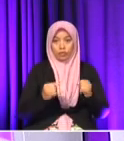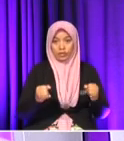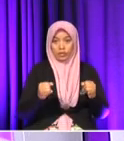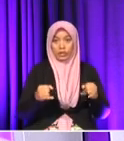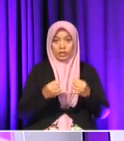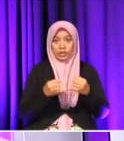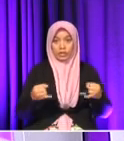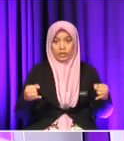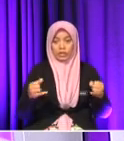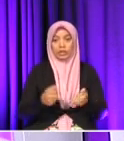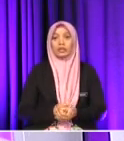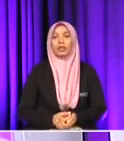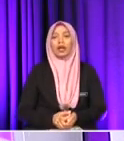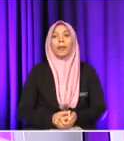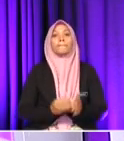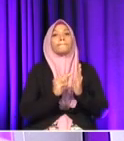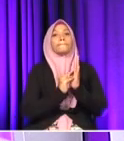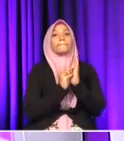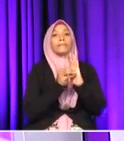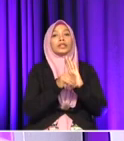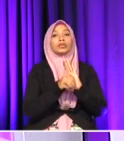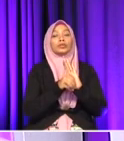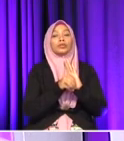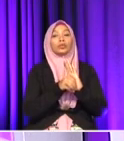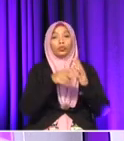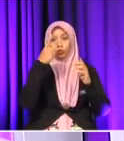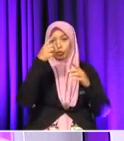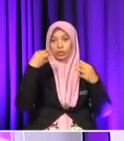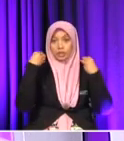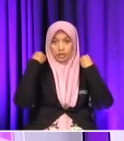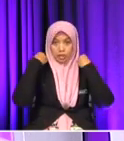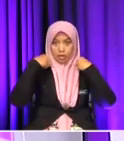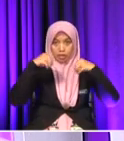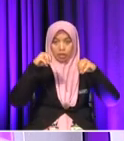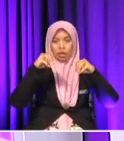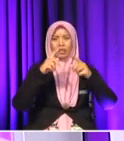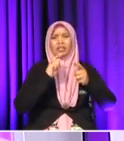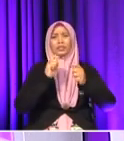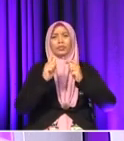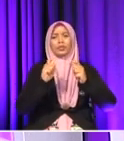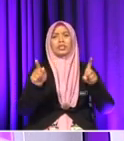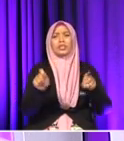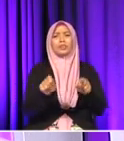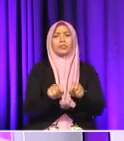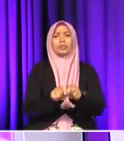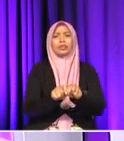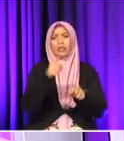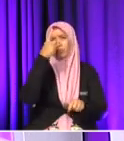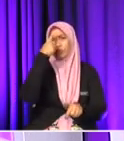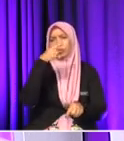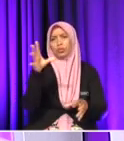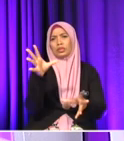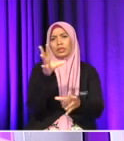untuk audience mengenali Serikat tersebut yang lain juga saya ingat seperti untuk mendapatkan